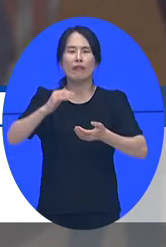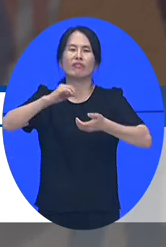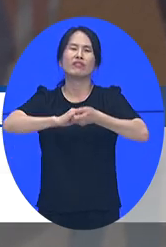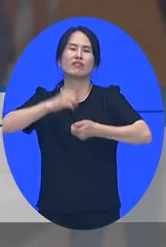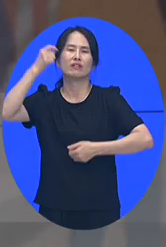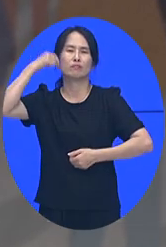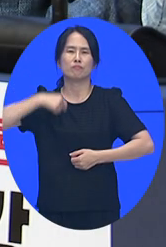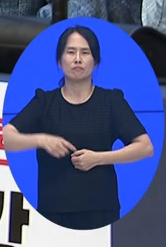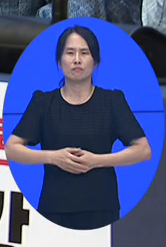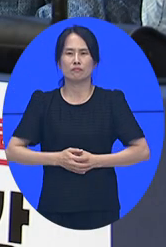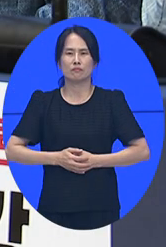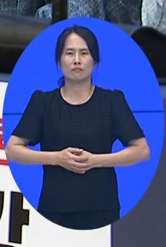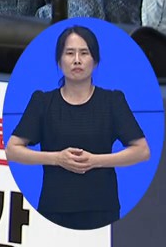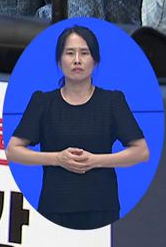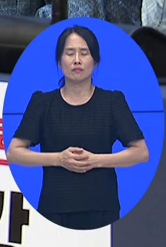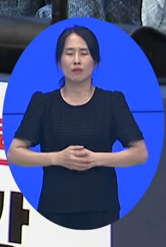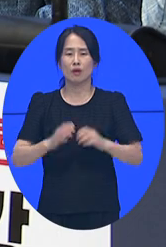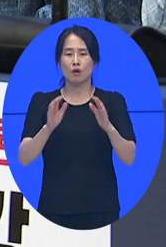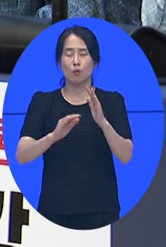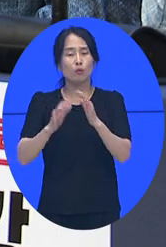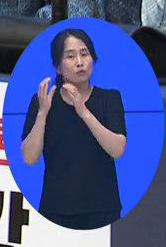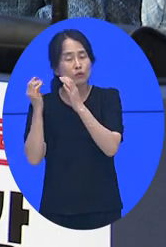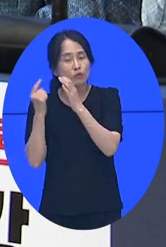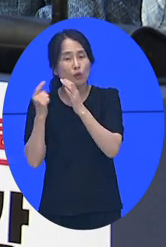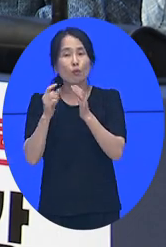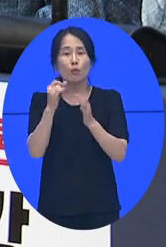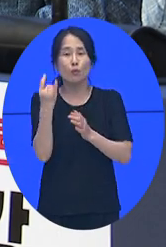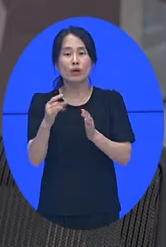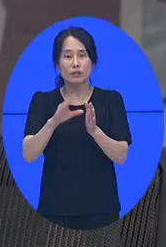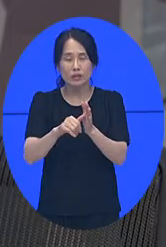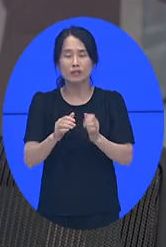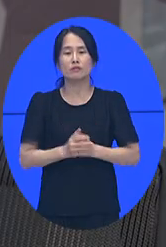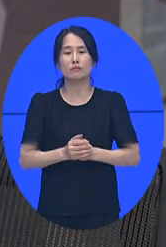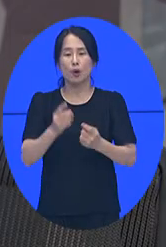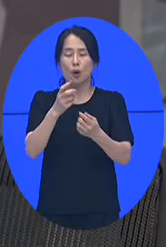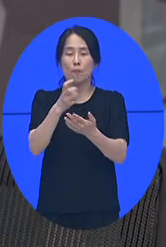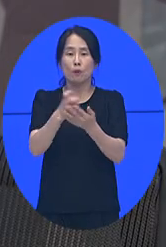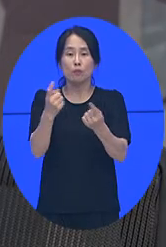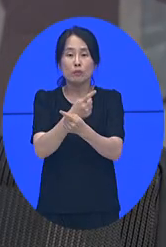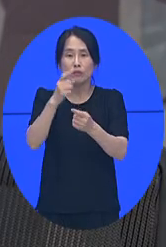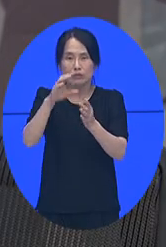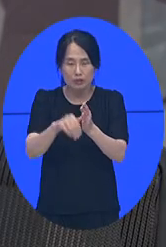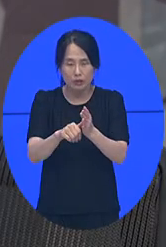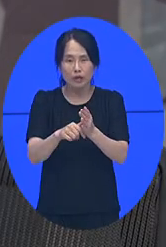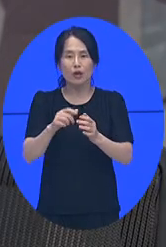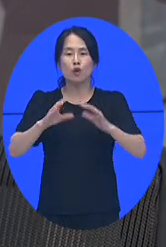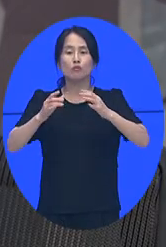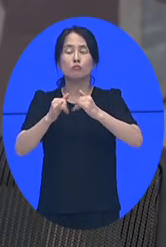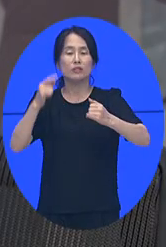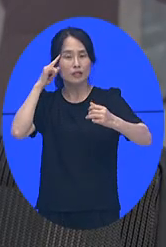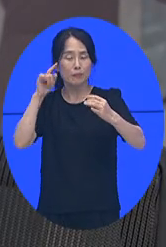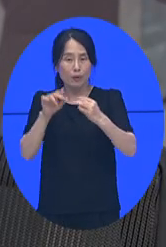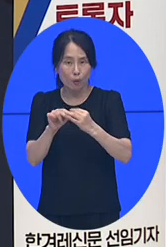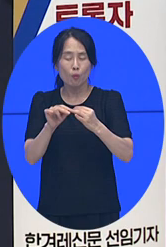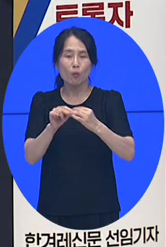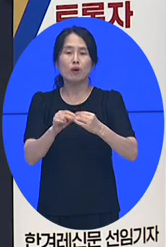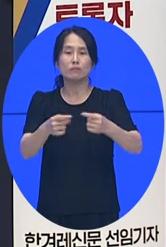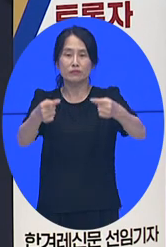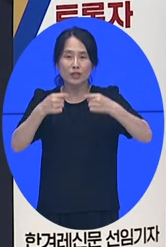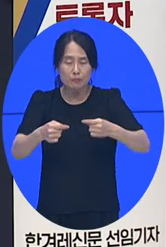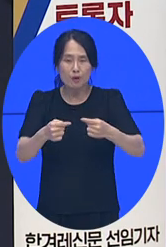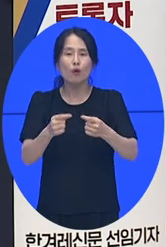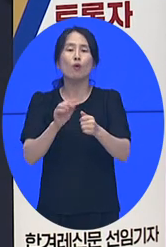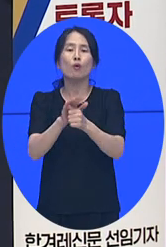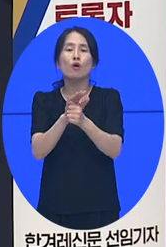대단히 한계가 있습니다 공청회에서는 개헌 과정에서 국민참여와 상시적이고 단기적으로 개헌절차를 도입하기 위한